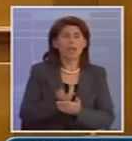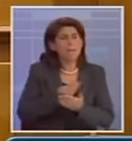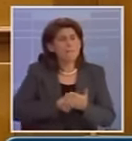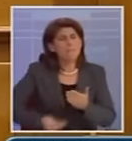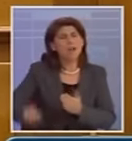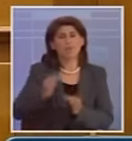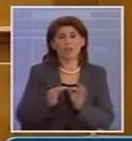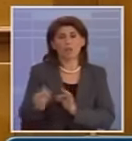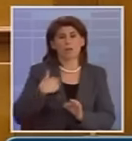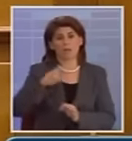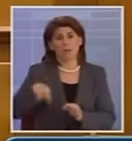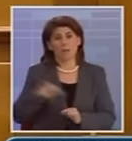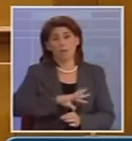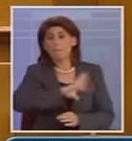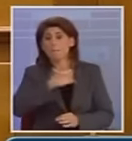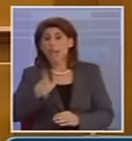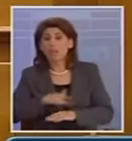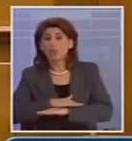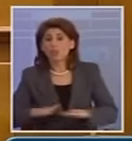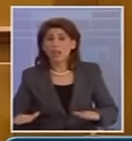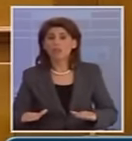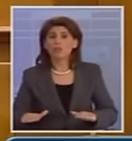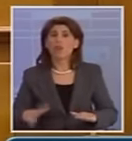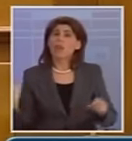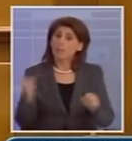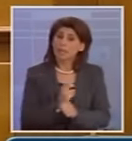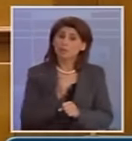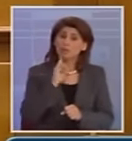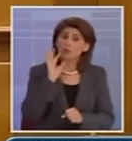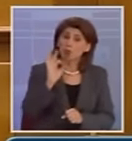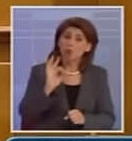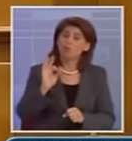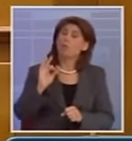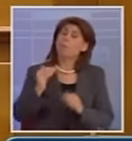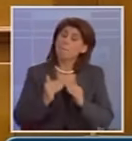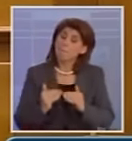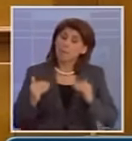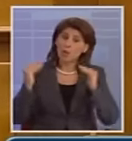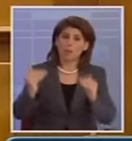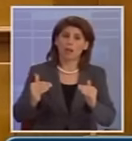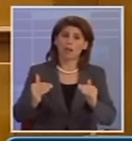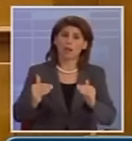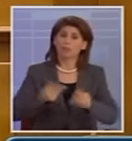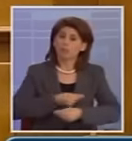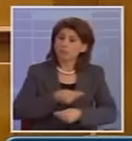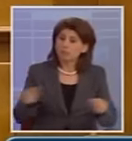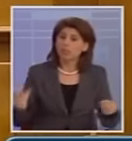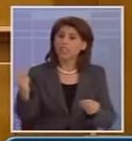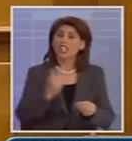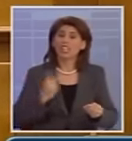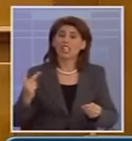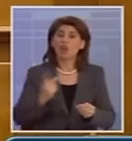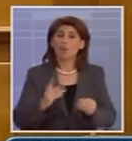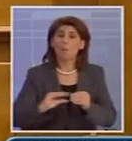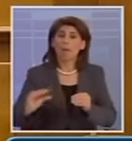επίσης απορρίψαμε ως το τέλος. Και πιάσαμε τους στόχους, τους ξεπεράσαμε μάλιστα, μοιράσαμε και κοινωνικό μέρισμα, αλλά